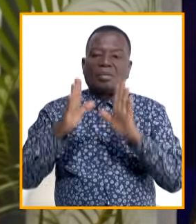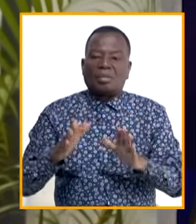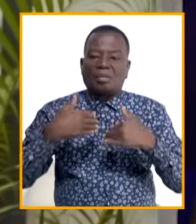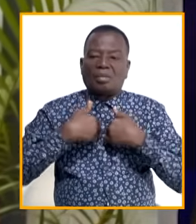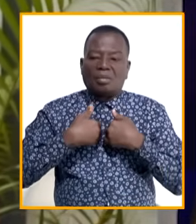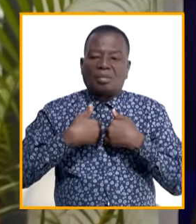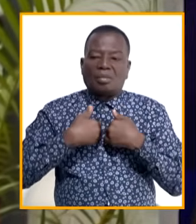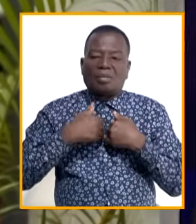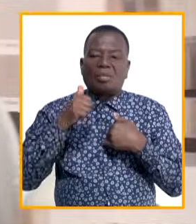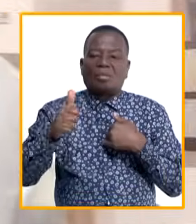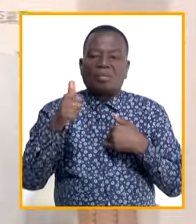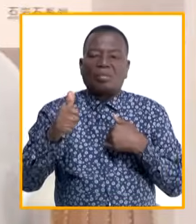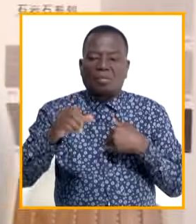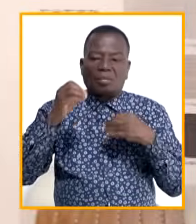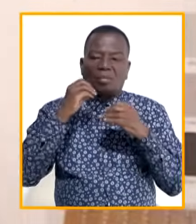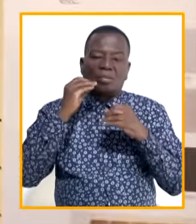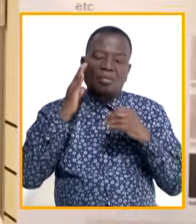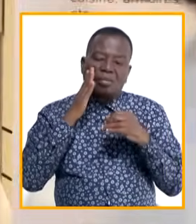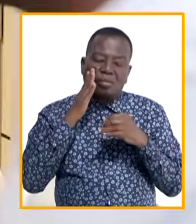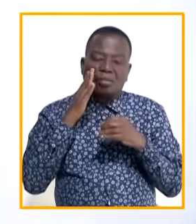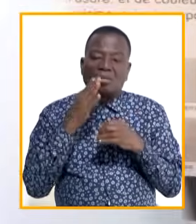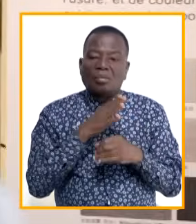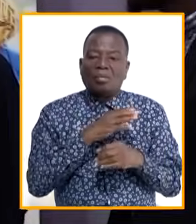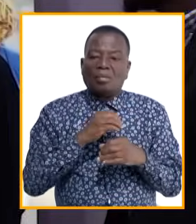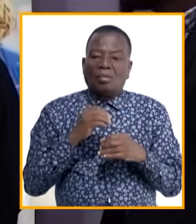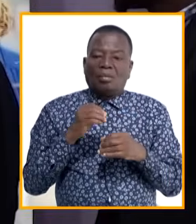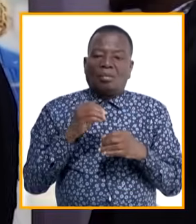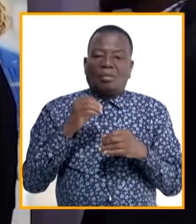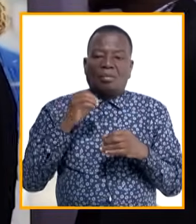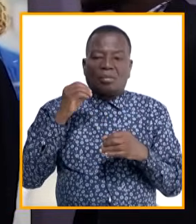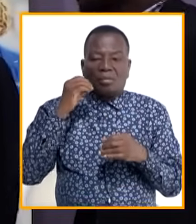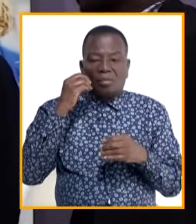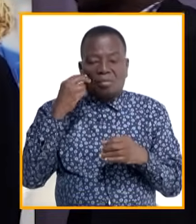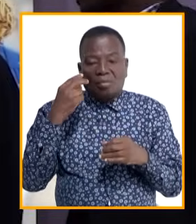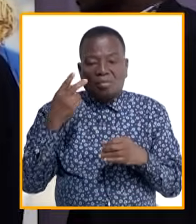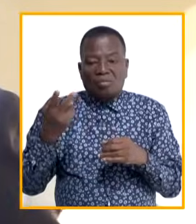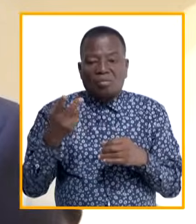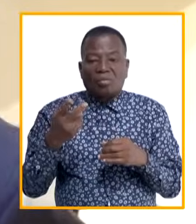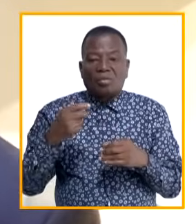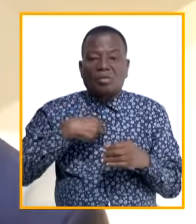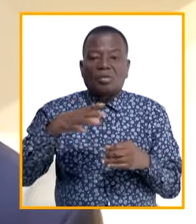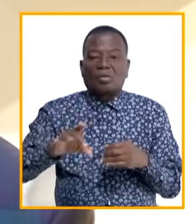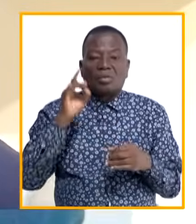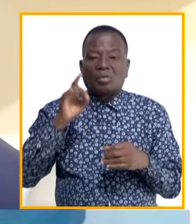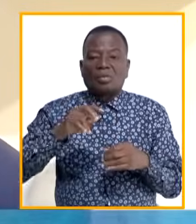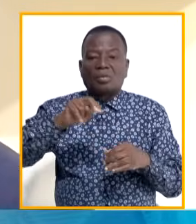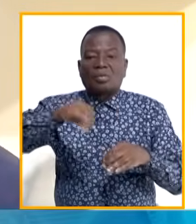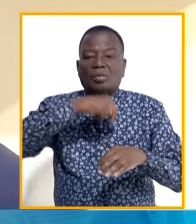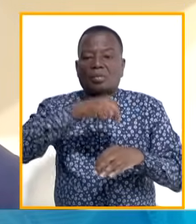d'avoir lui-même son toit. Avis que ne partagent pas d'autres potentiels acquéreurs. Je trouve, au